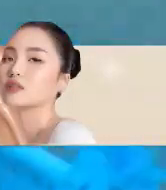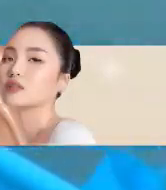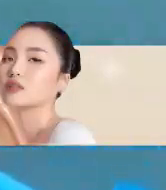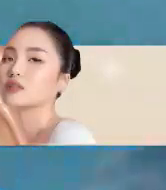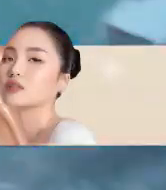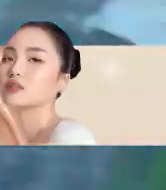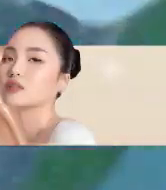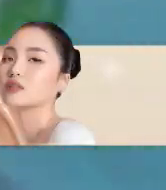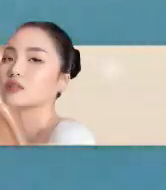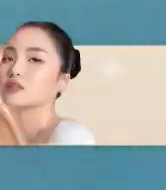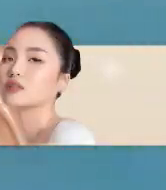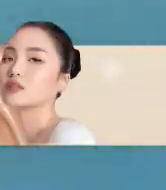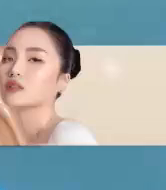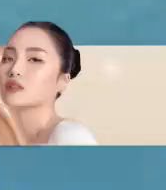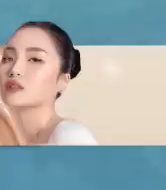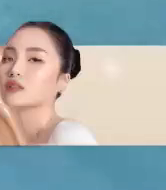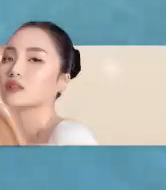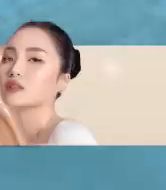menjadi pengajar di sela-sela tugasnya.